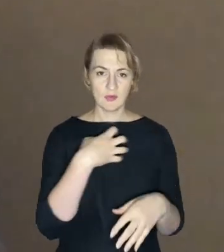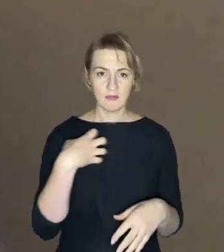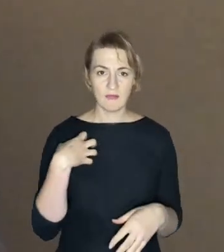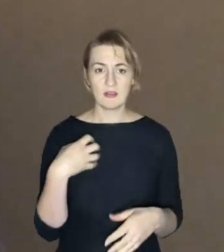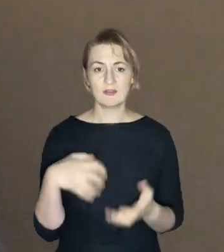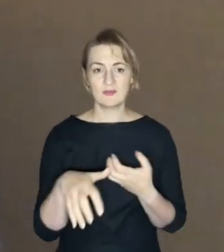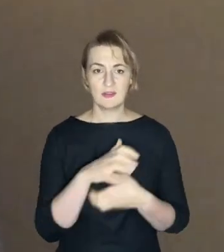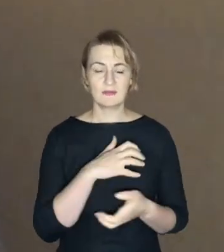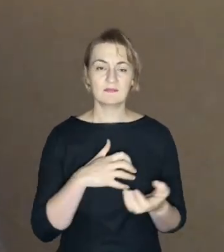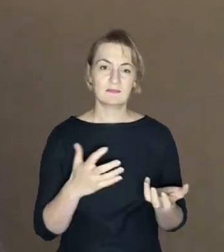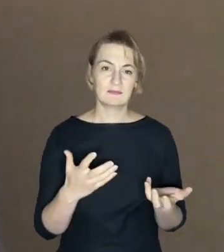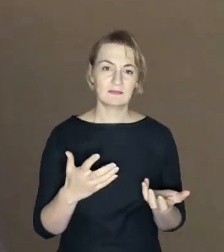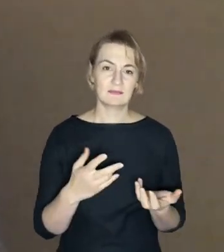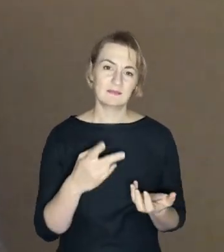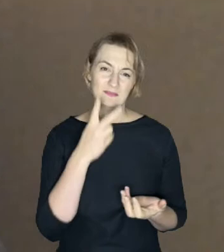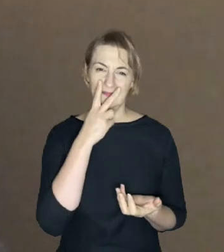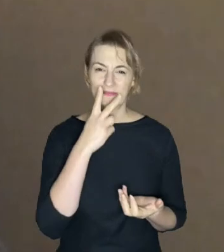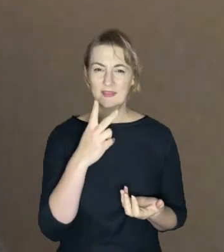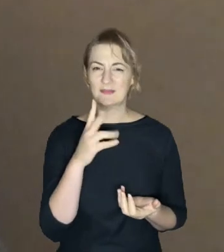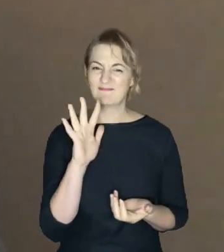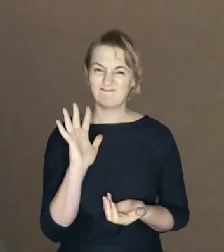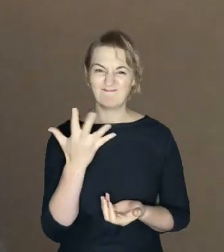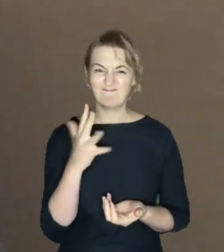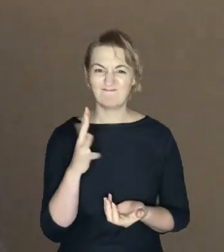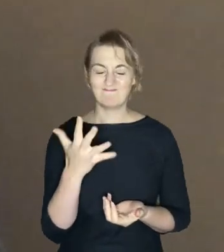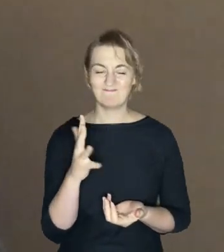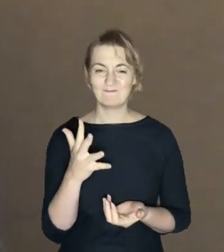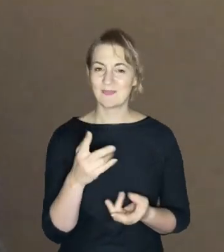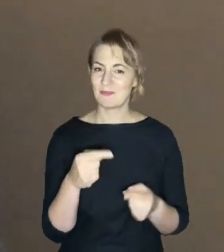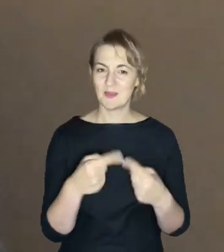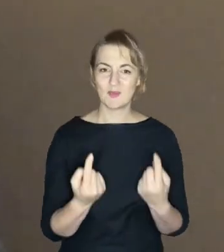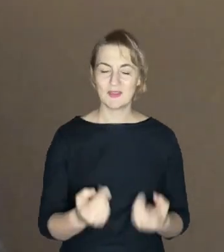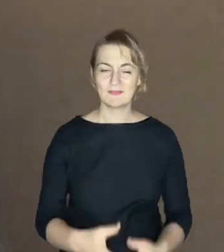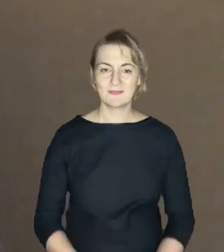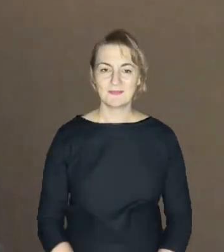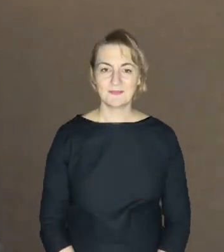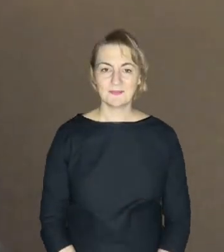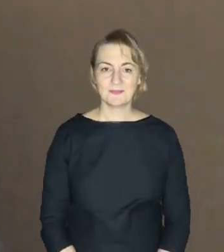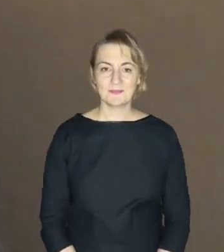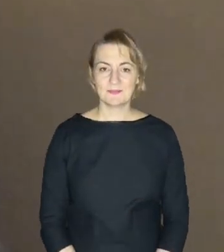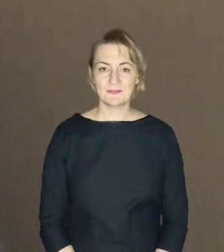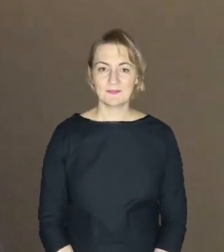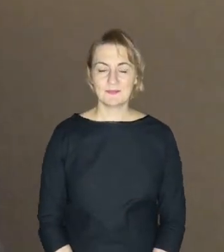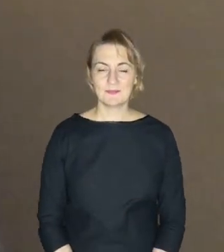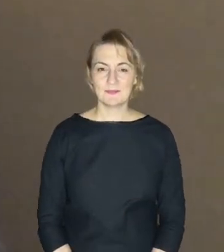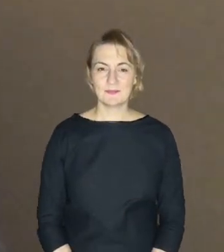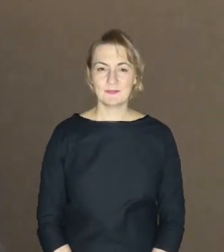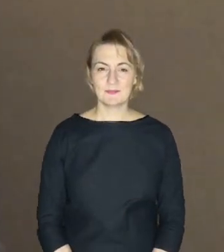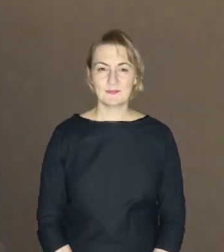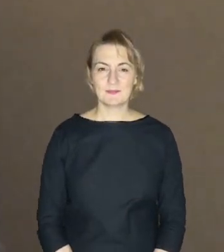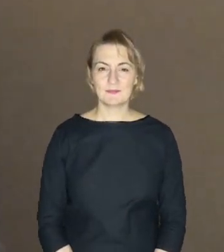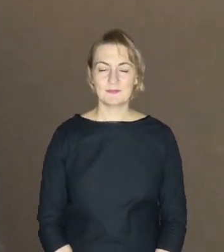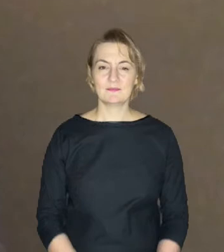świecie, no to widać, że coś jest nie tak. Bo tu zabrakło jakiejś